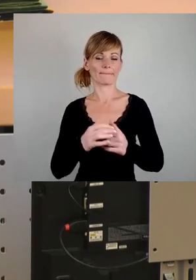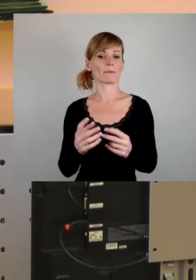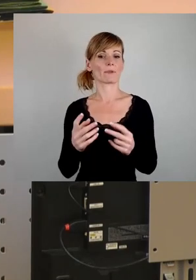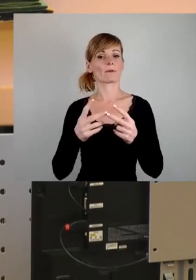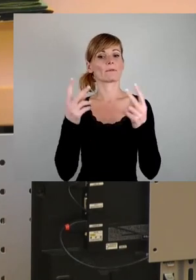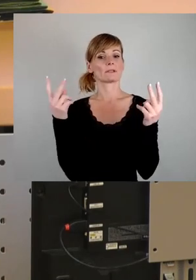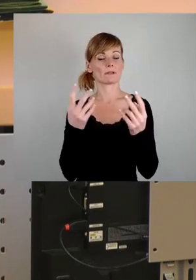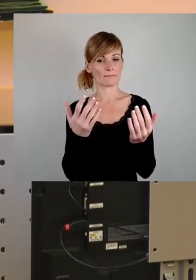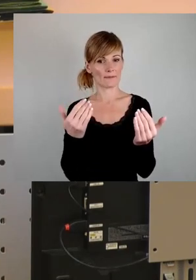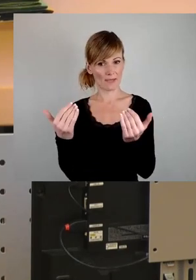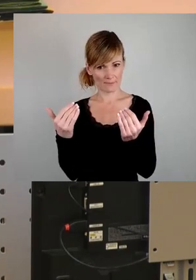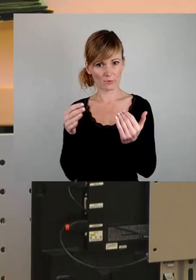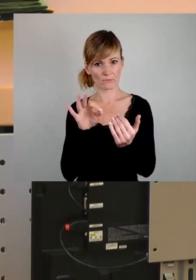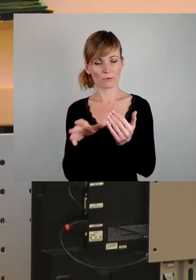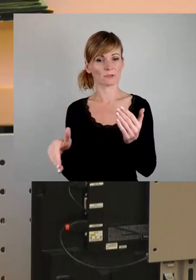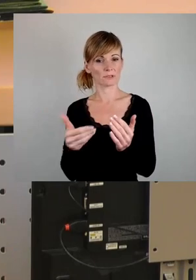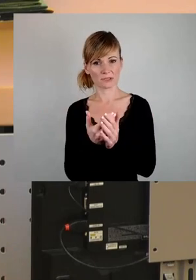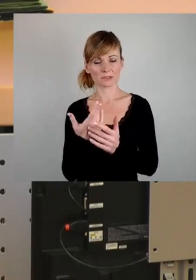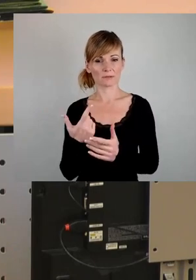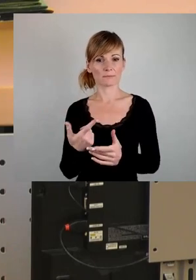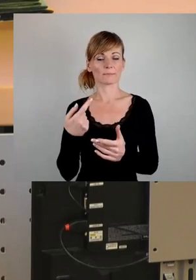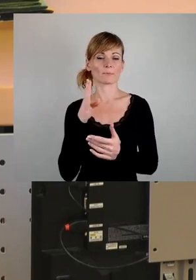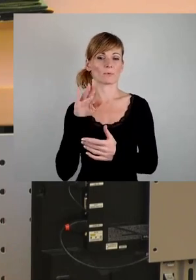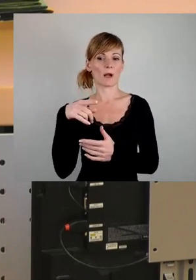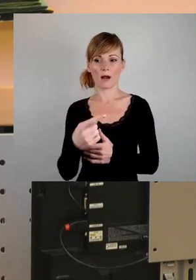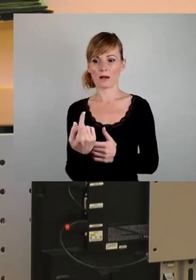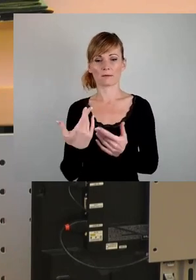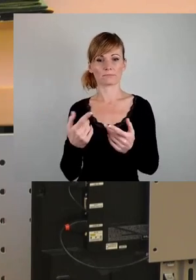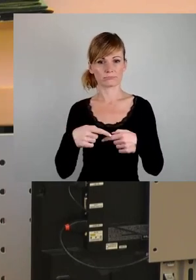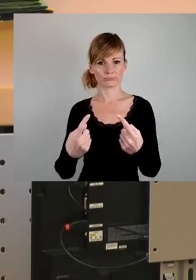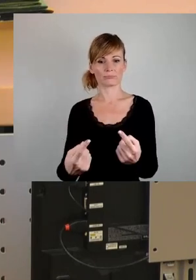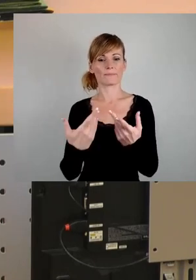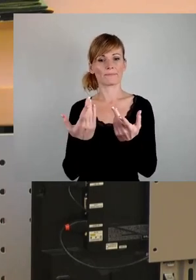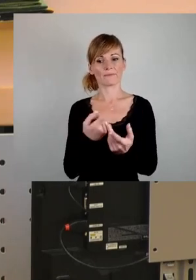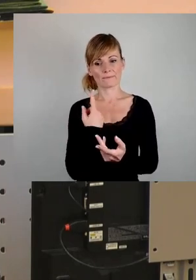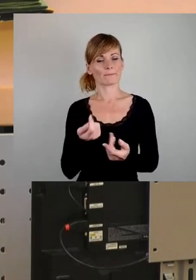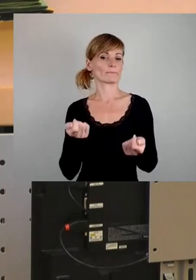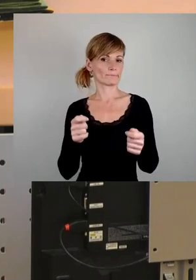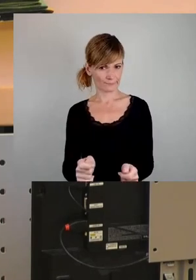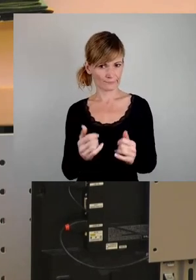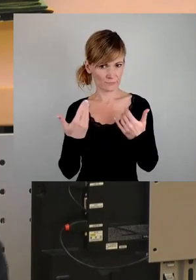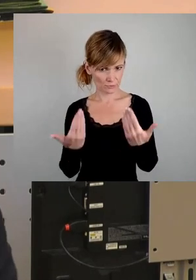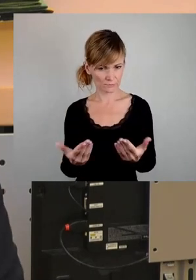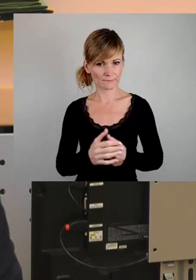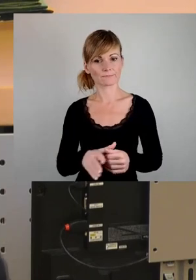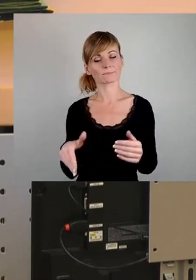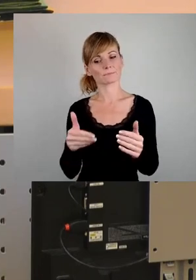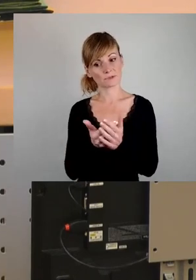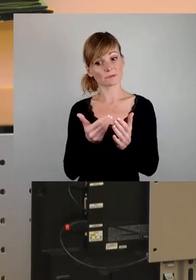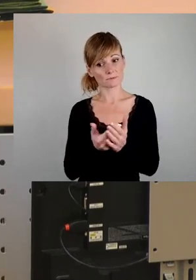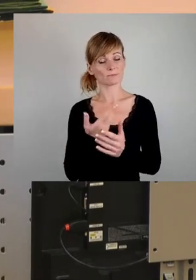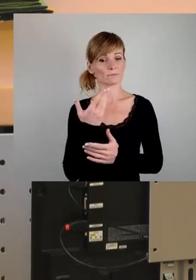Bewerbung für die Austragung der Bundesgartenschau beschließen. Das ist eine wesentliche und